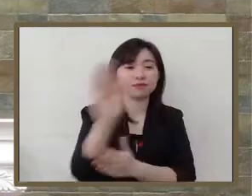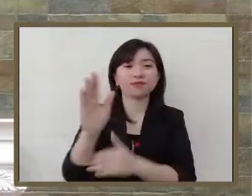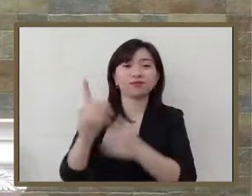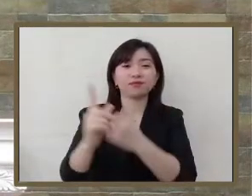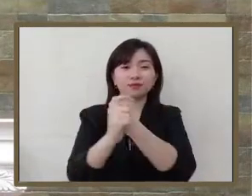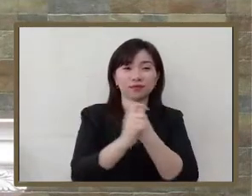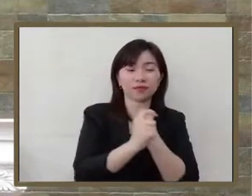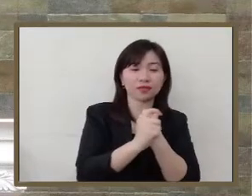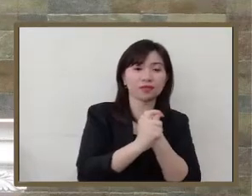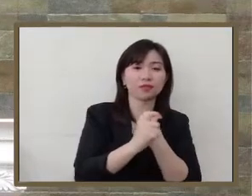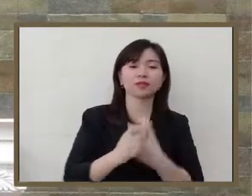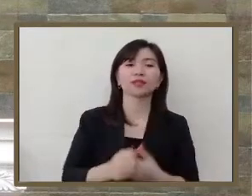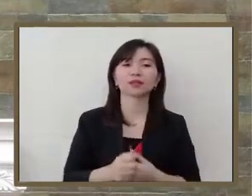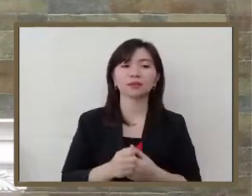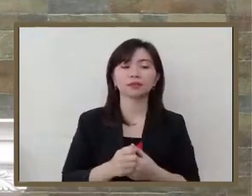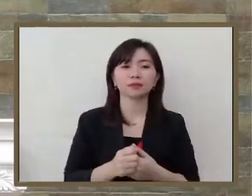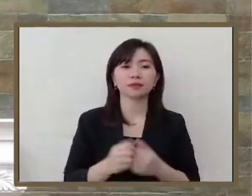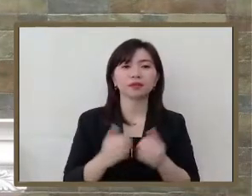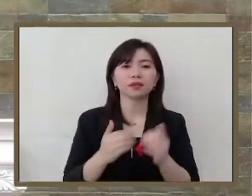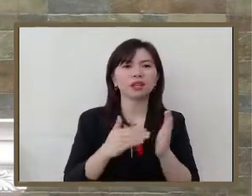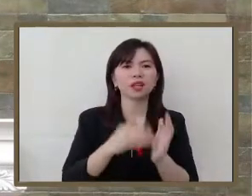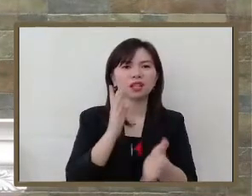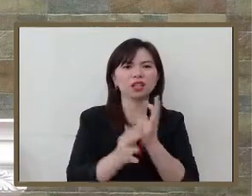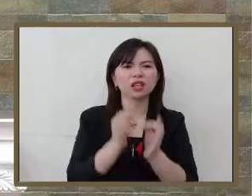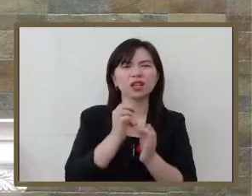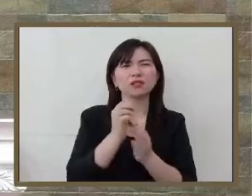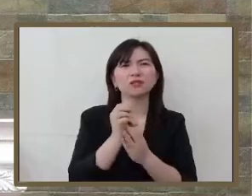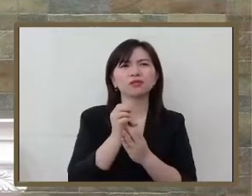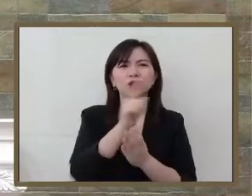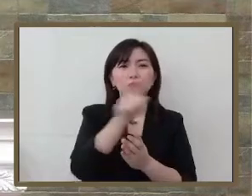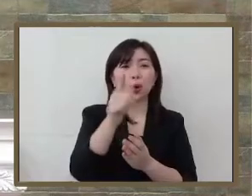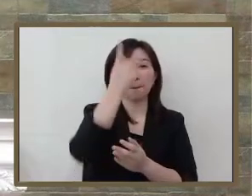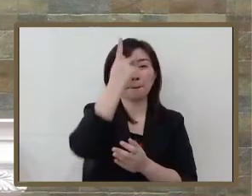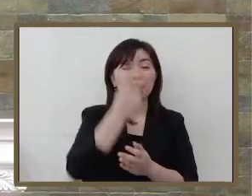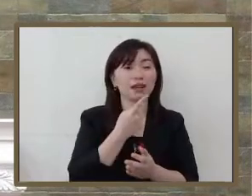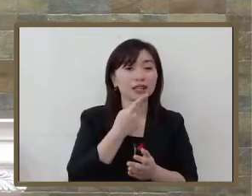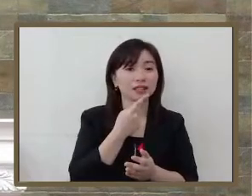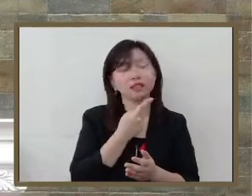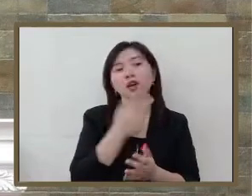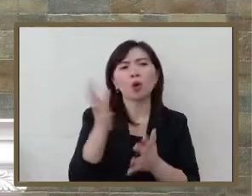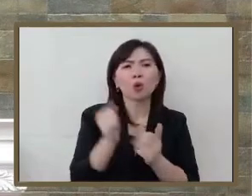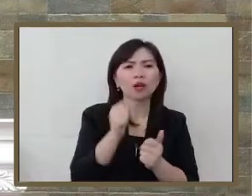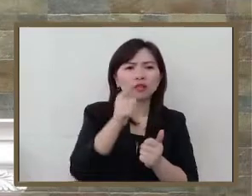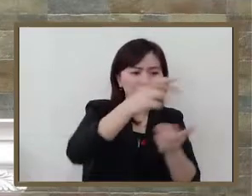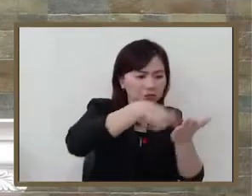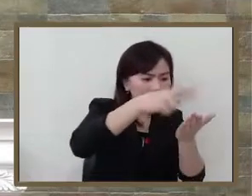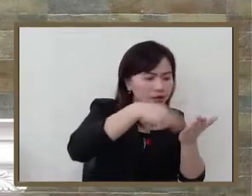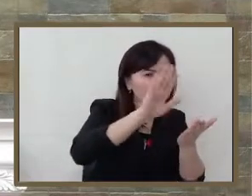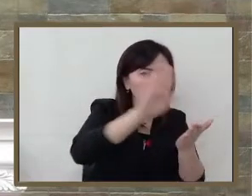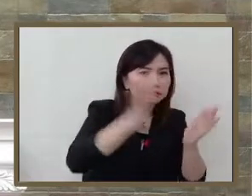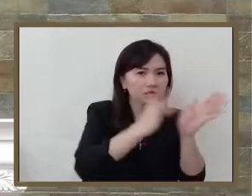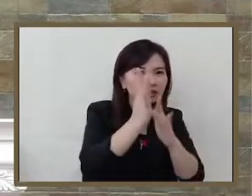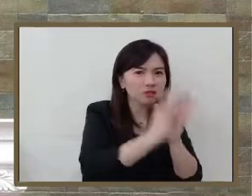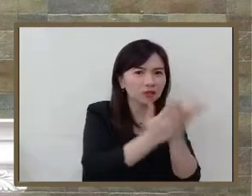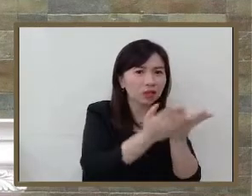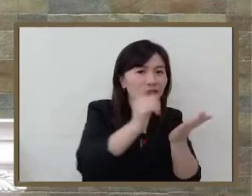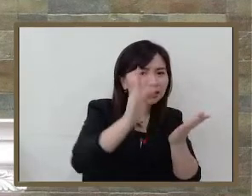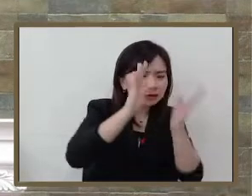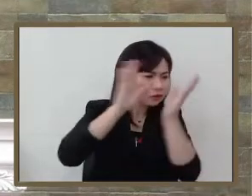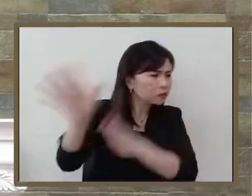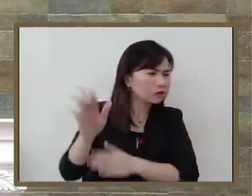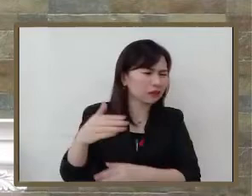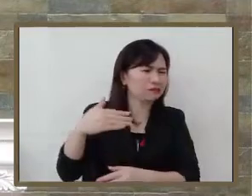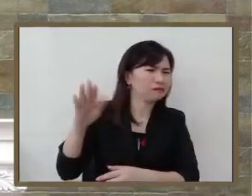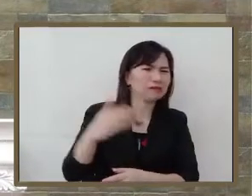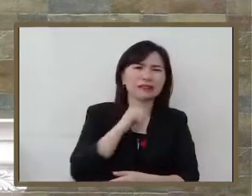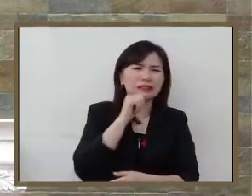Sabi ko nga sa iyo, kapag pinabasa sa iyo ng magulang mo, ayaw mo pa. Ito yung klase ng armory na kung